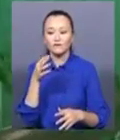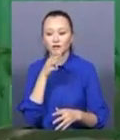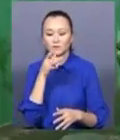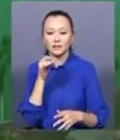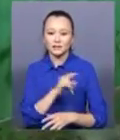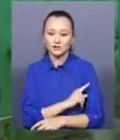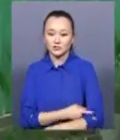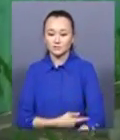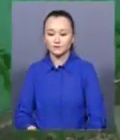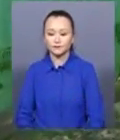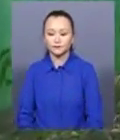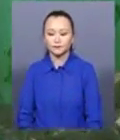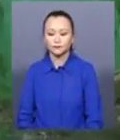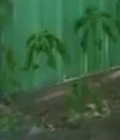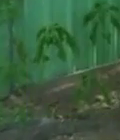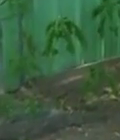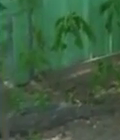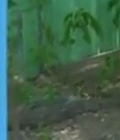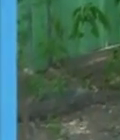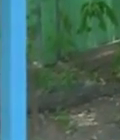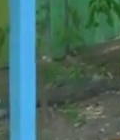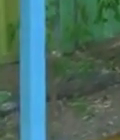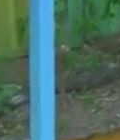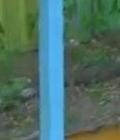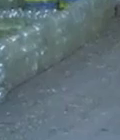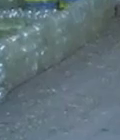хотя бы уважать чужой труд. Ведь разрушить можно в один миг.